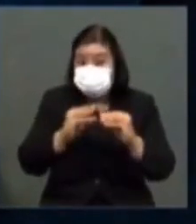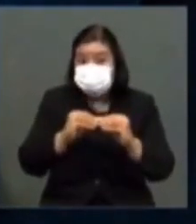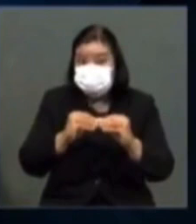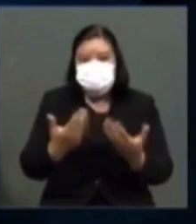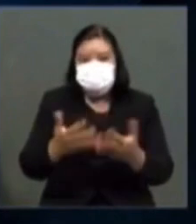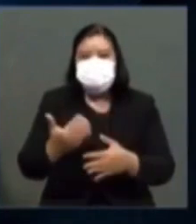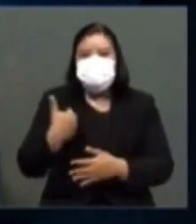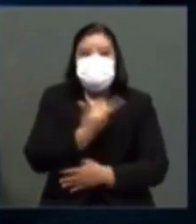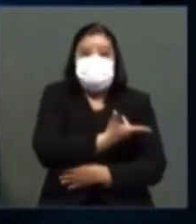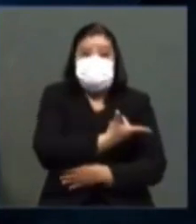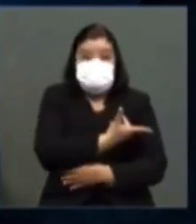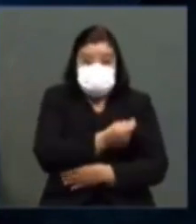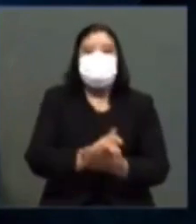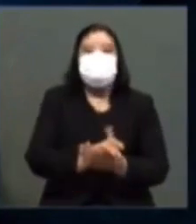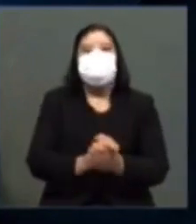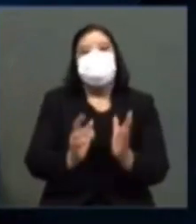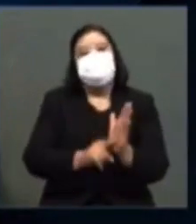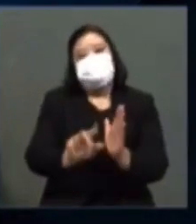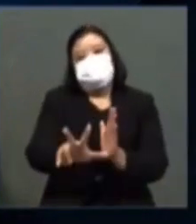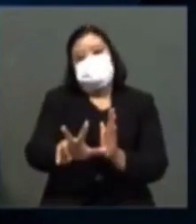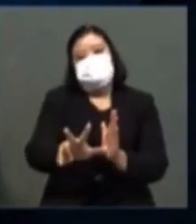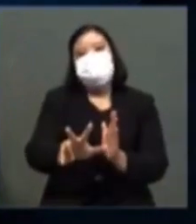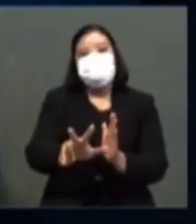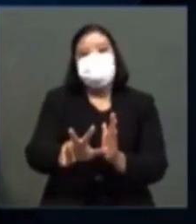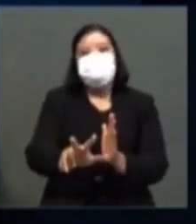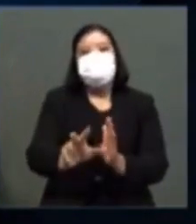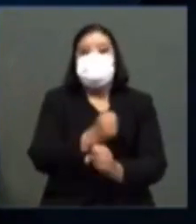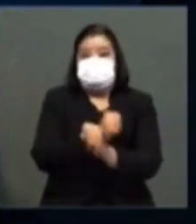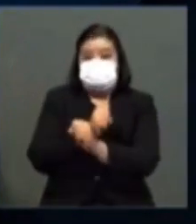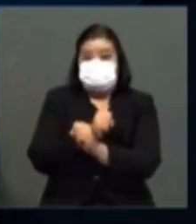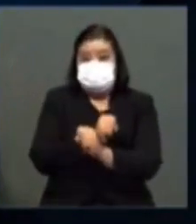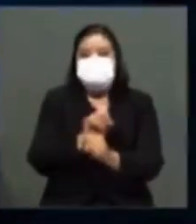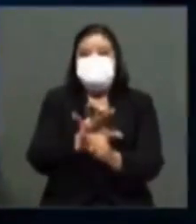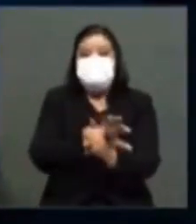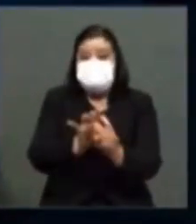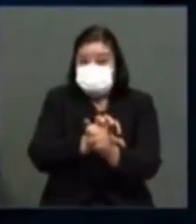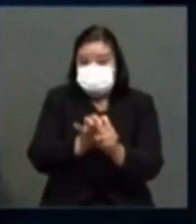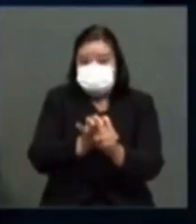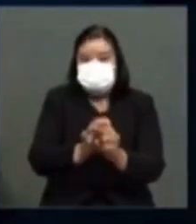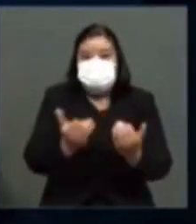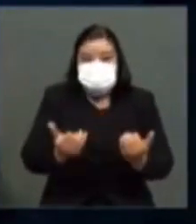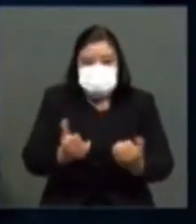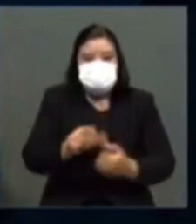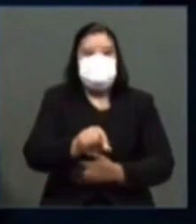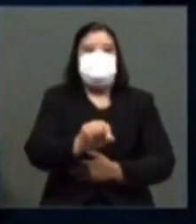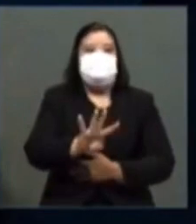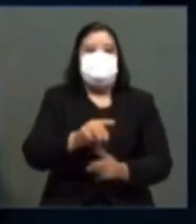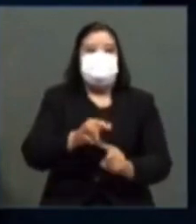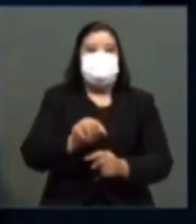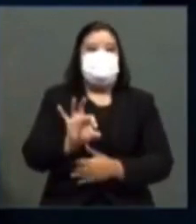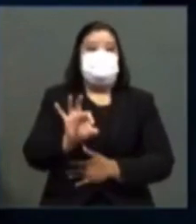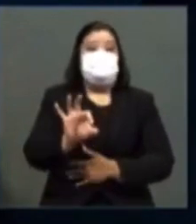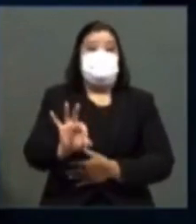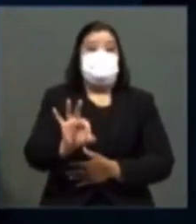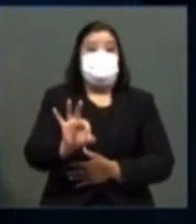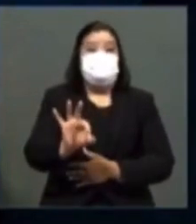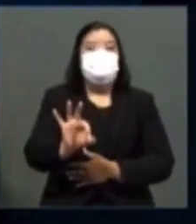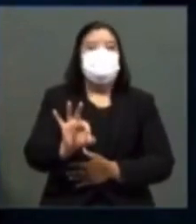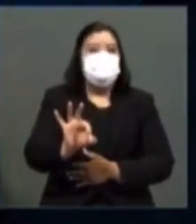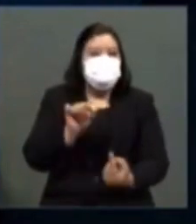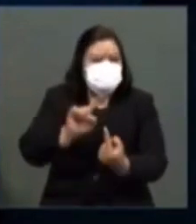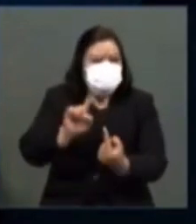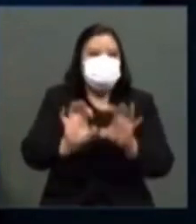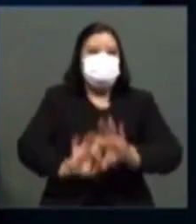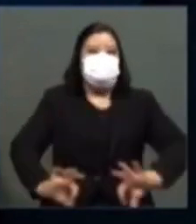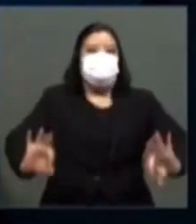วัคซีนกระตุ้นเข็ม3หรือ booster dose เนี่ยนะคะซึ่งในวันที่24กันยายนซึ่งนับเป็นวันสำคัญนะคะ